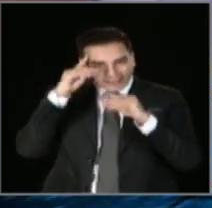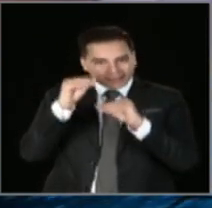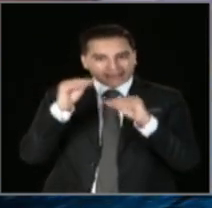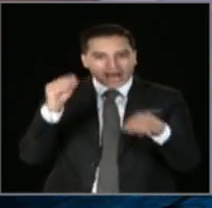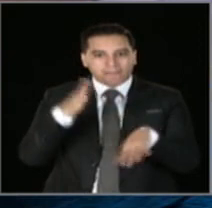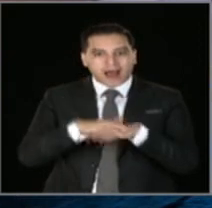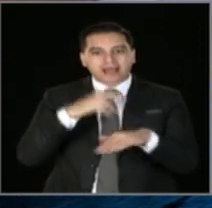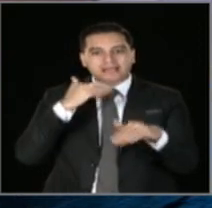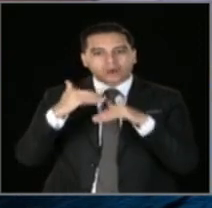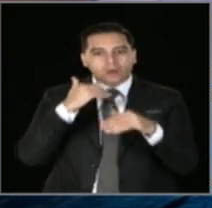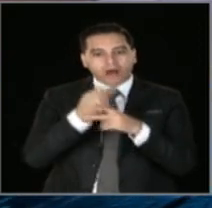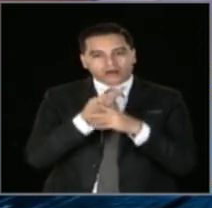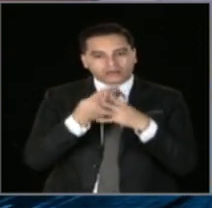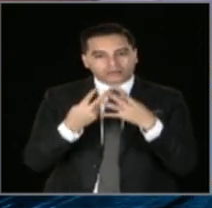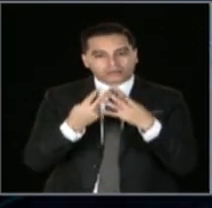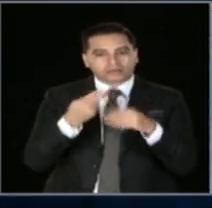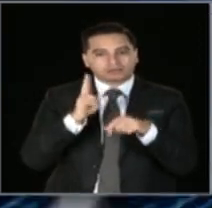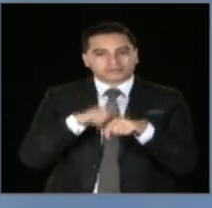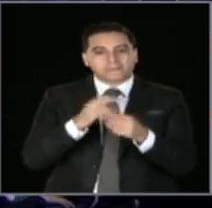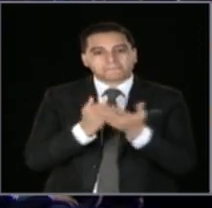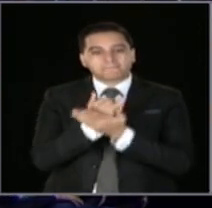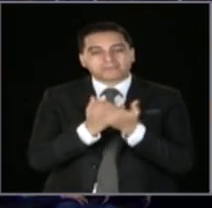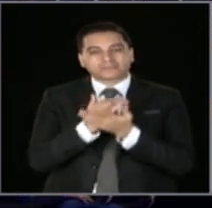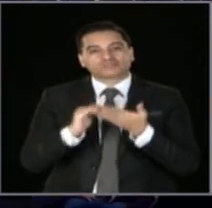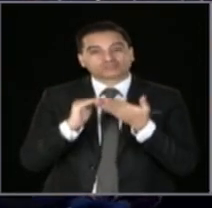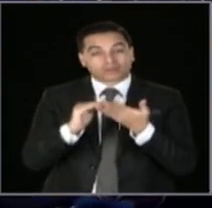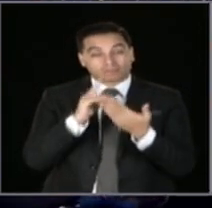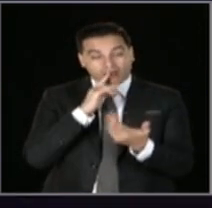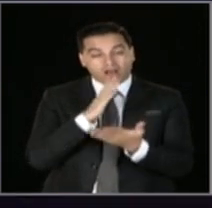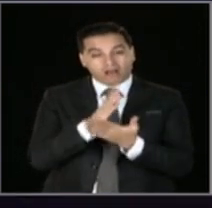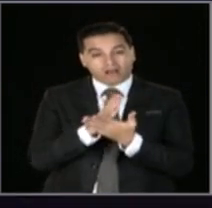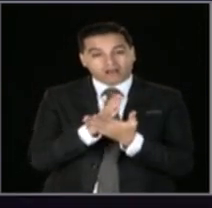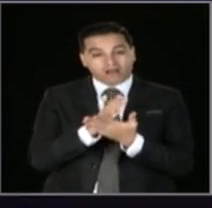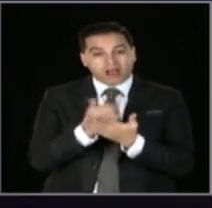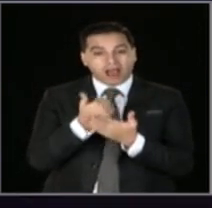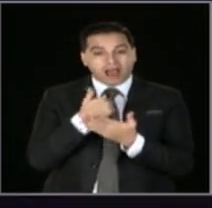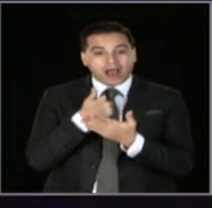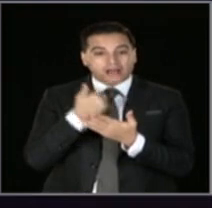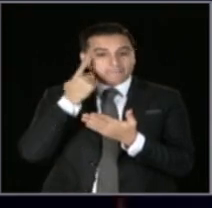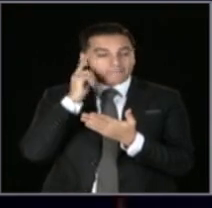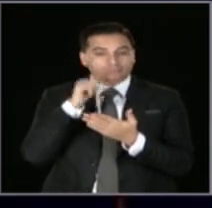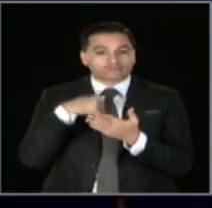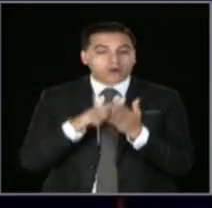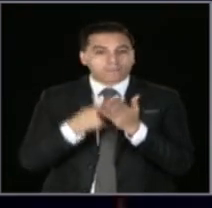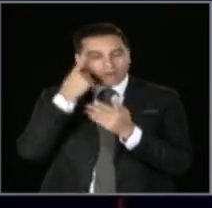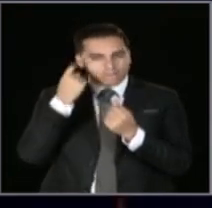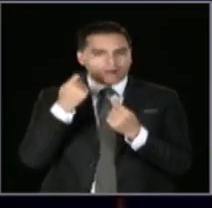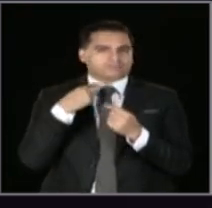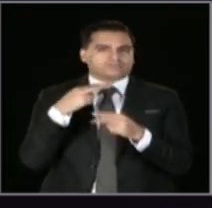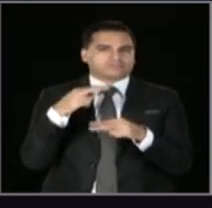يتفتح للمكفوفين بالنسبة للمدارس. بصراحة يا دكتورة، أنا ما كانتش عندي المعلومة،